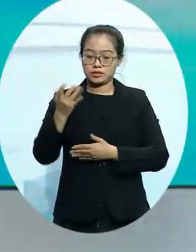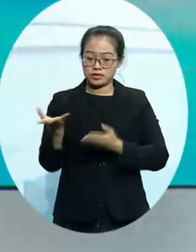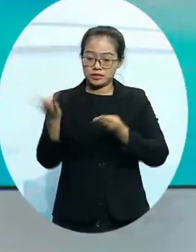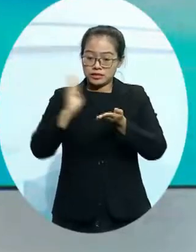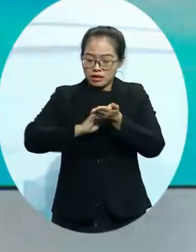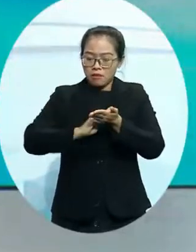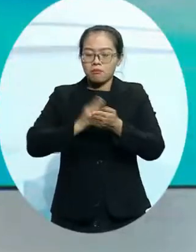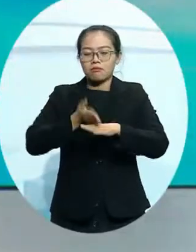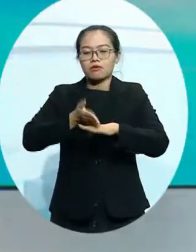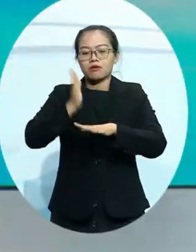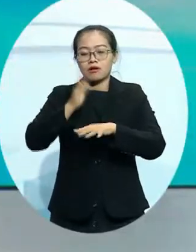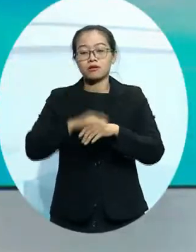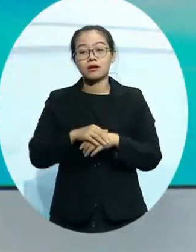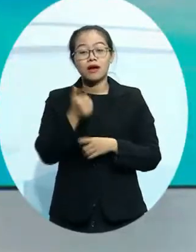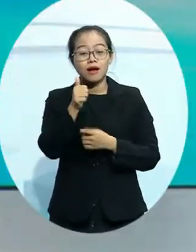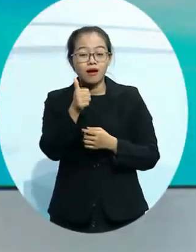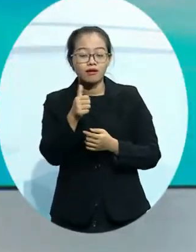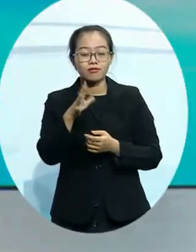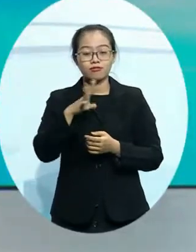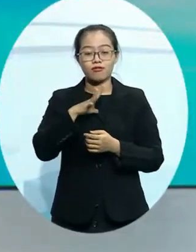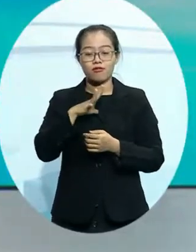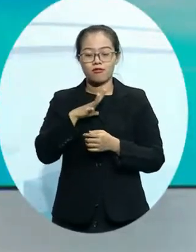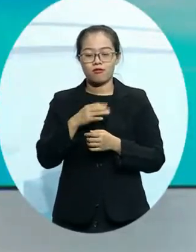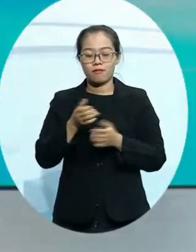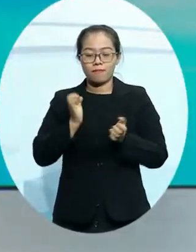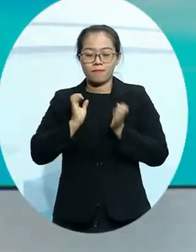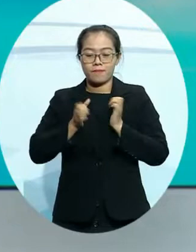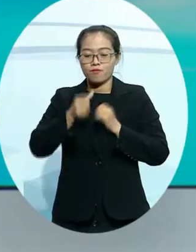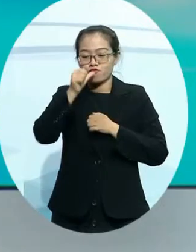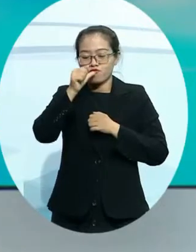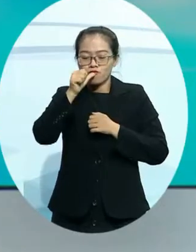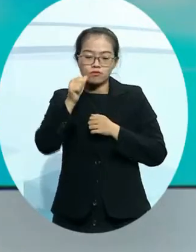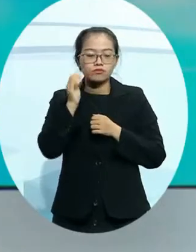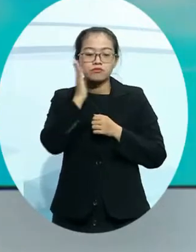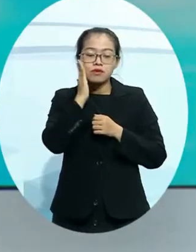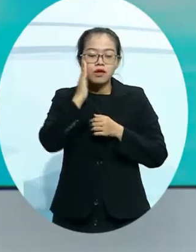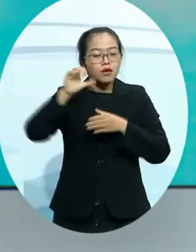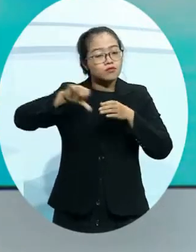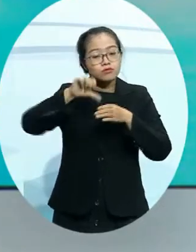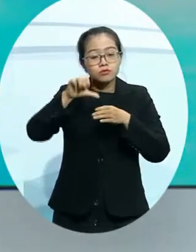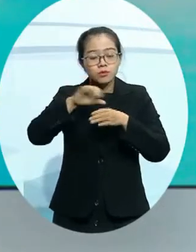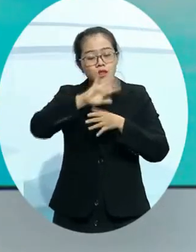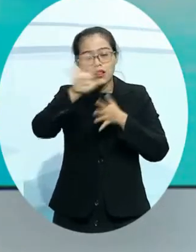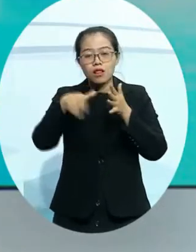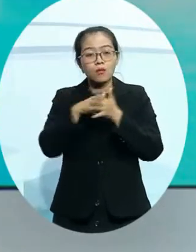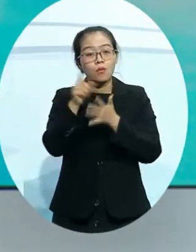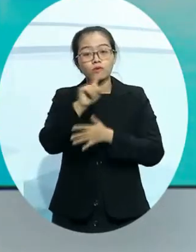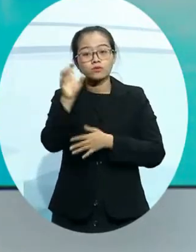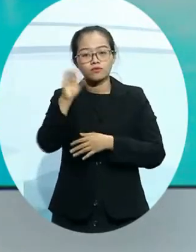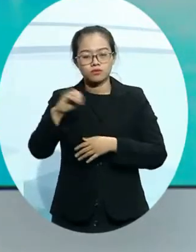con bú hoàn toàn bằng sữa mẹ, vì khi đó lượng canxi trẻ hấp thụ được chủ yếu là thông qua nguồn sữa mẹ.